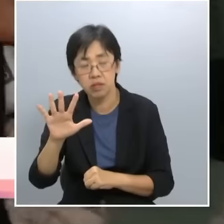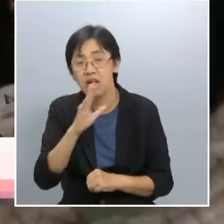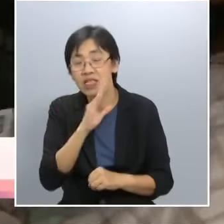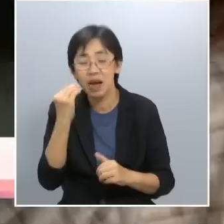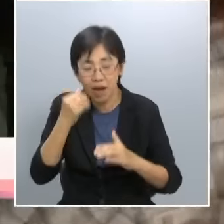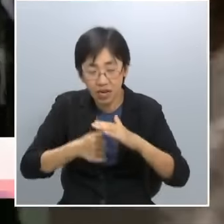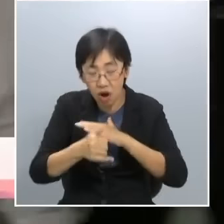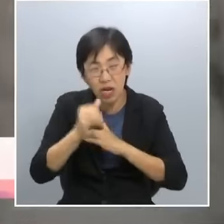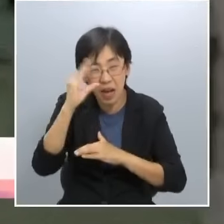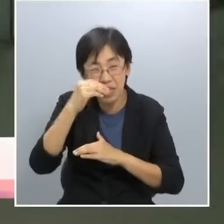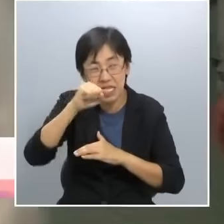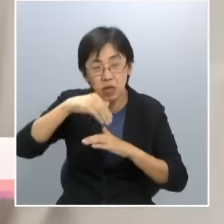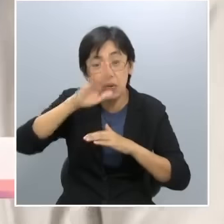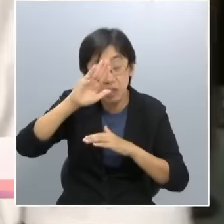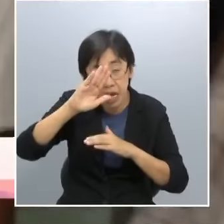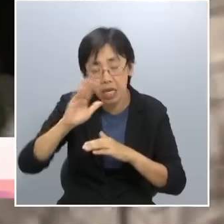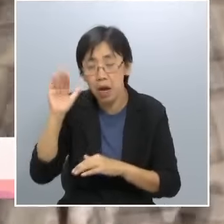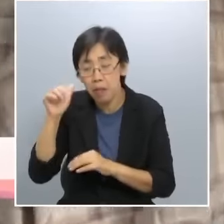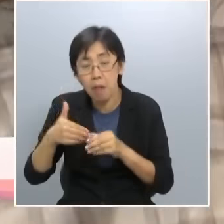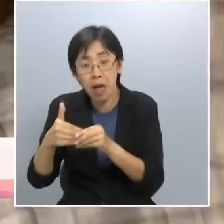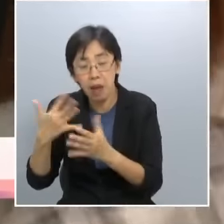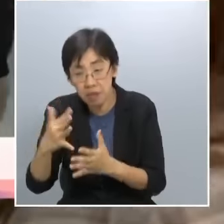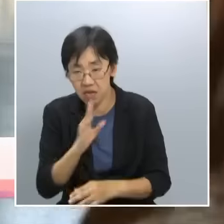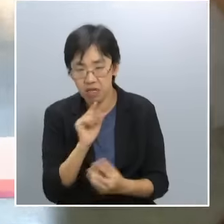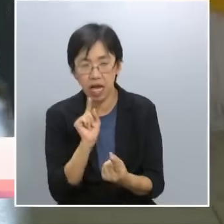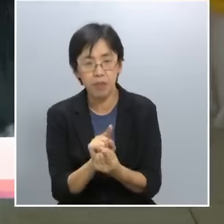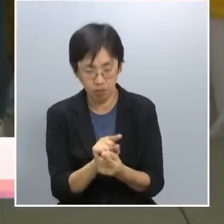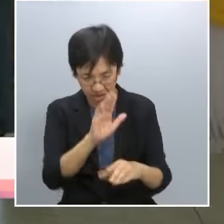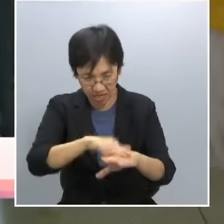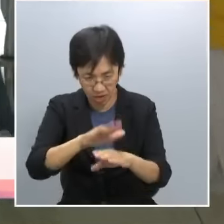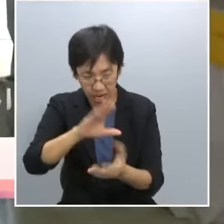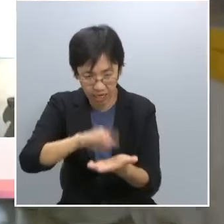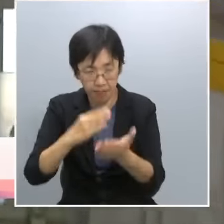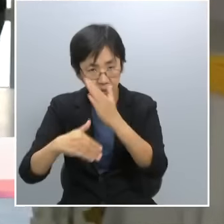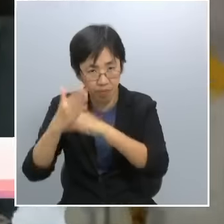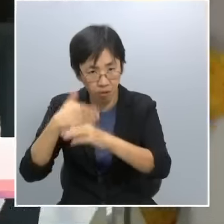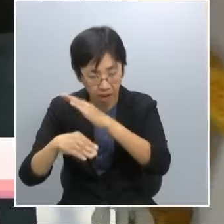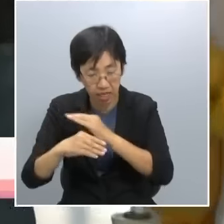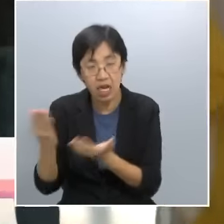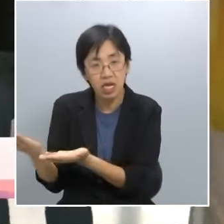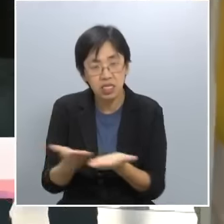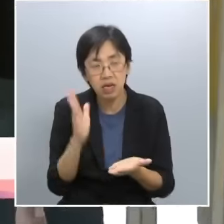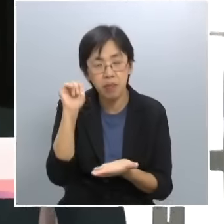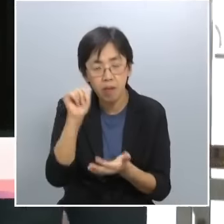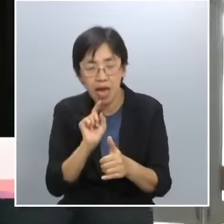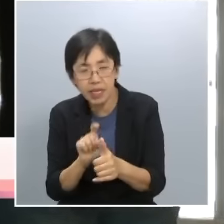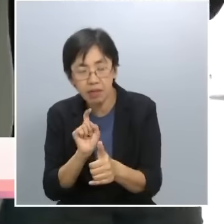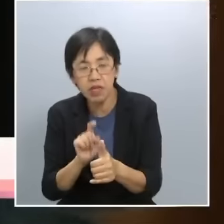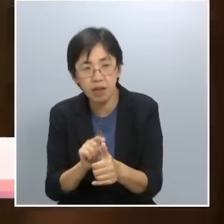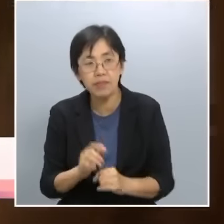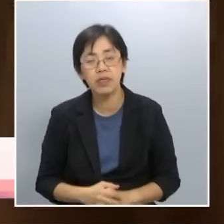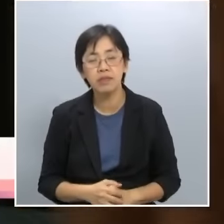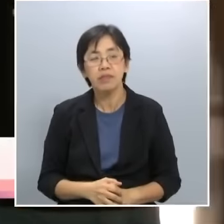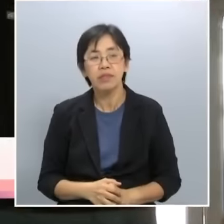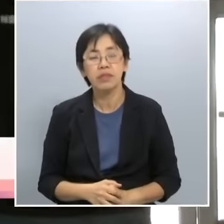านหลัง 4 ทุ่มโดยไม่มีผู้ปกครองถ้าพบต้องเชิญมาทำประวัติแล้วก็เชิญผู้ปกครองมาสอบถามด้วยนะคะขณะเดียว